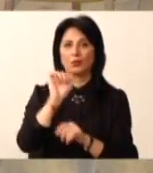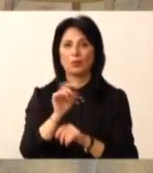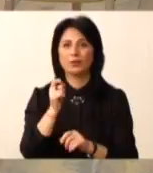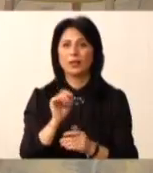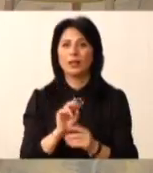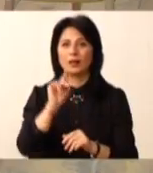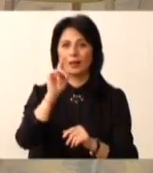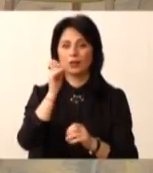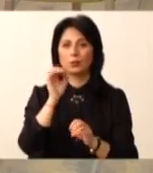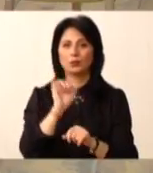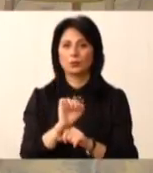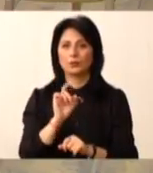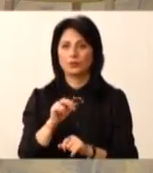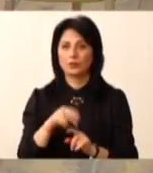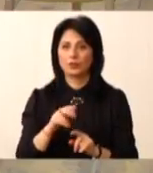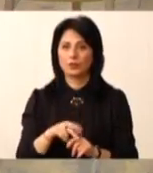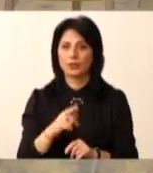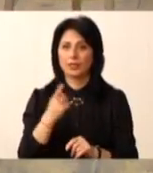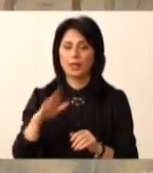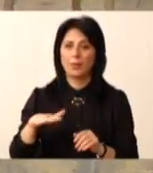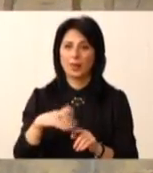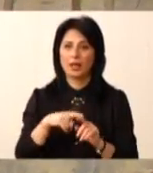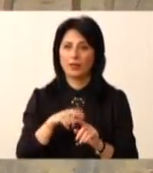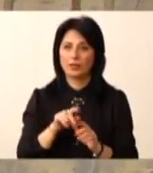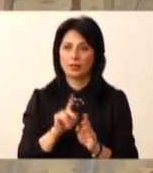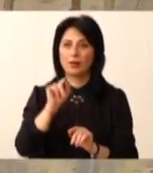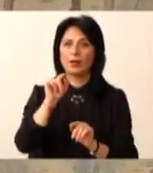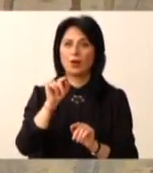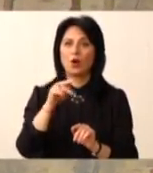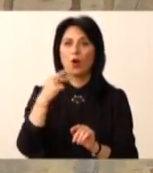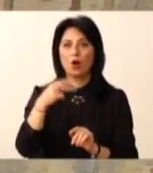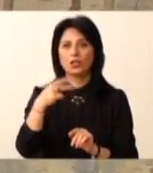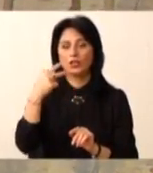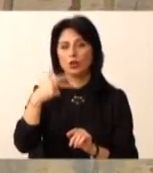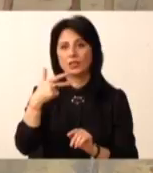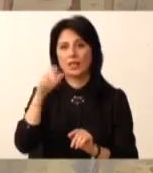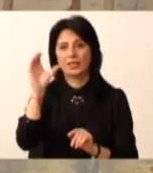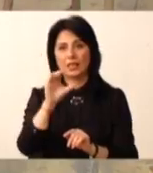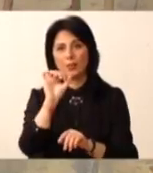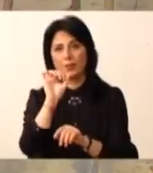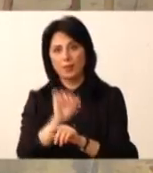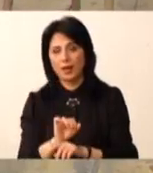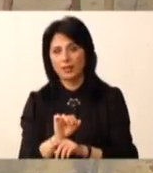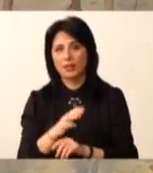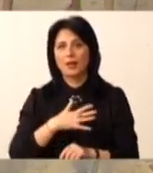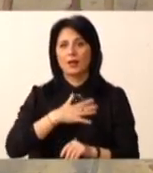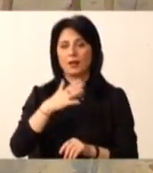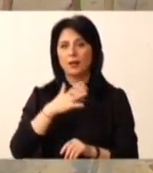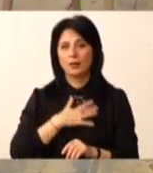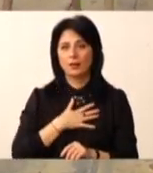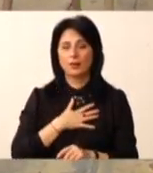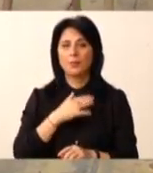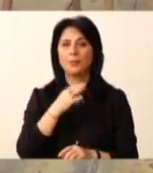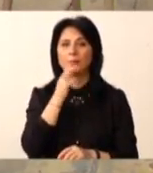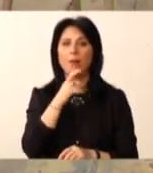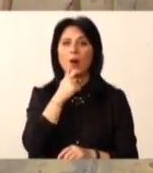შედარებით მარტივი. ანუ ყანჩასავით ცალფეხზე, შენ ახლა გააკეთე 20-30 წამი პაუზა, ამოისუნთქე და